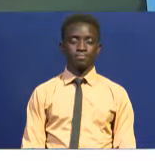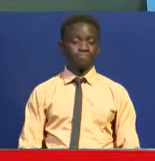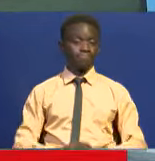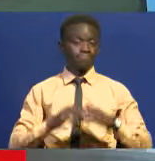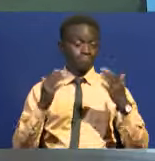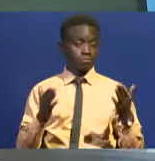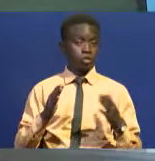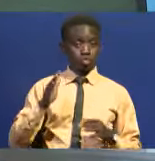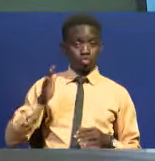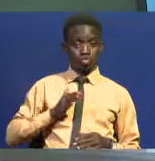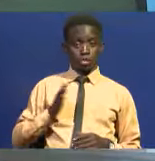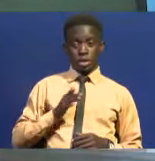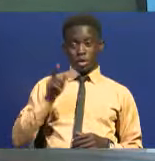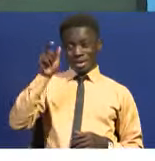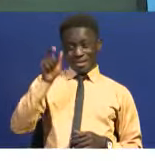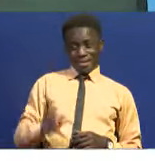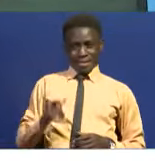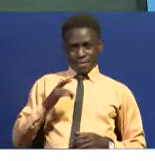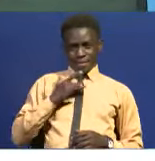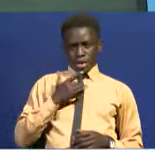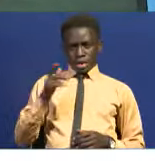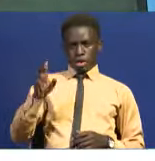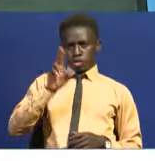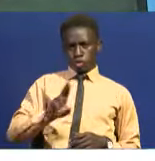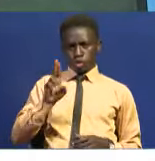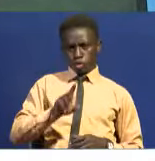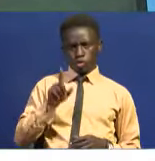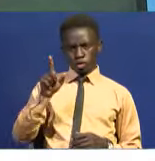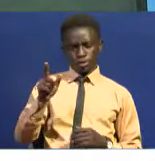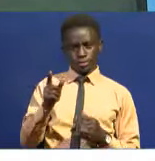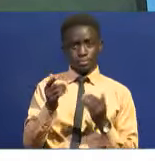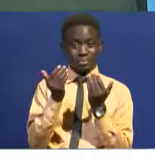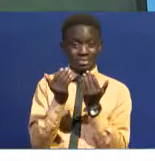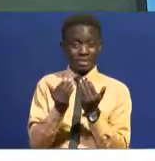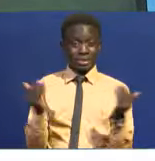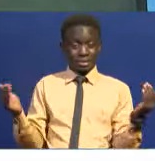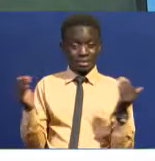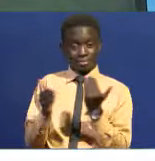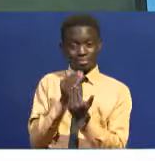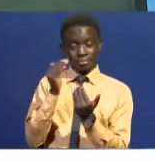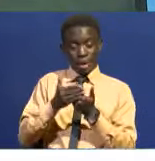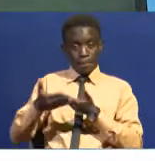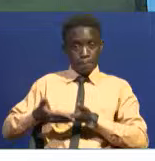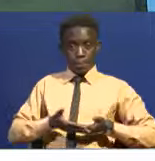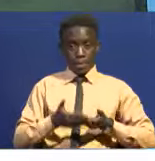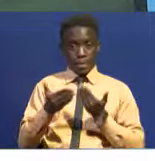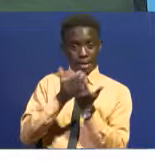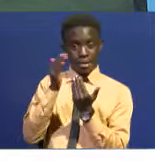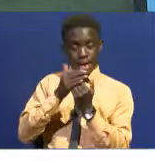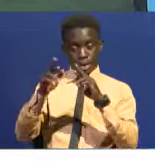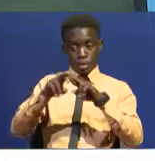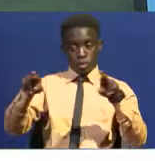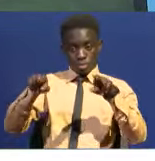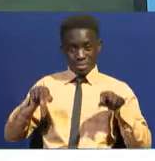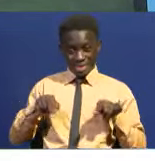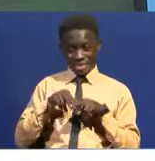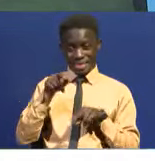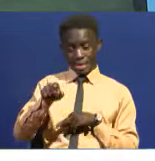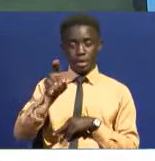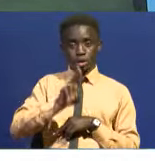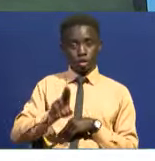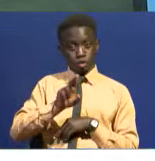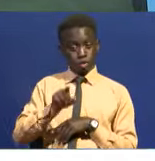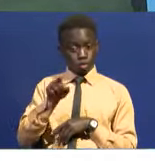Na mwanamke anayeshukiwa kutumia kituo chake cha kuwatunza watoto katika kaunti ya Kiambu kuwashurutisha watoto kushiriki shughuli